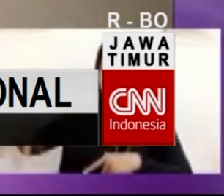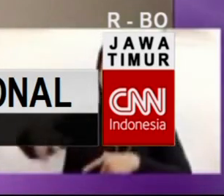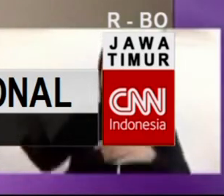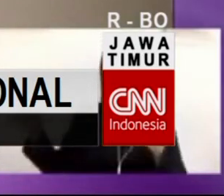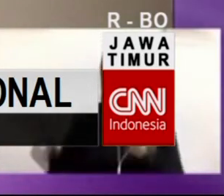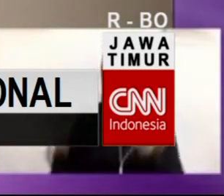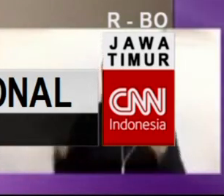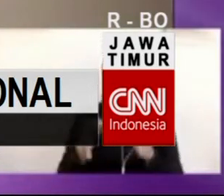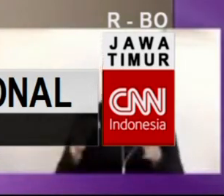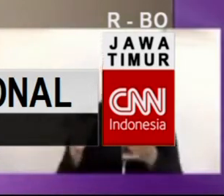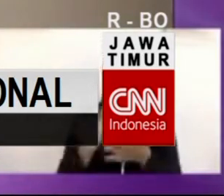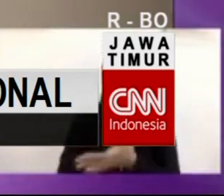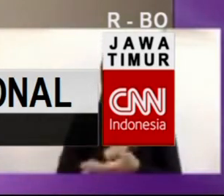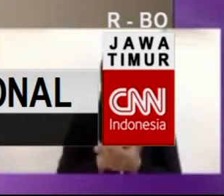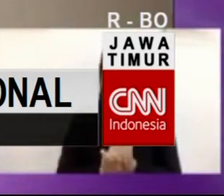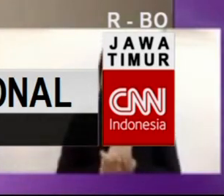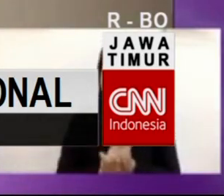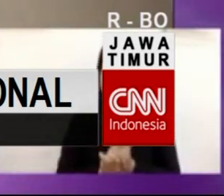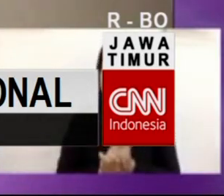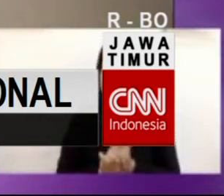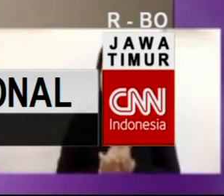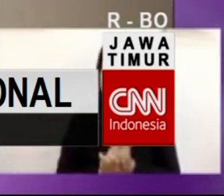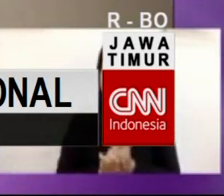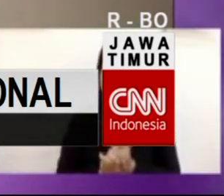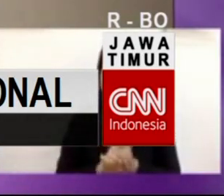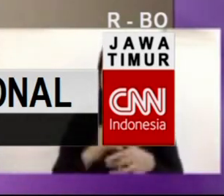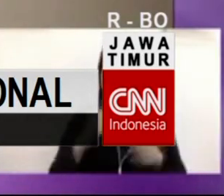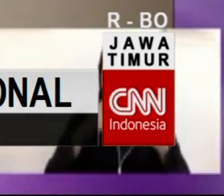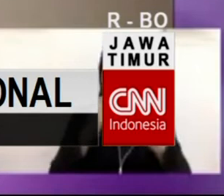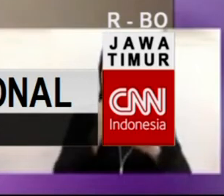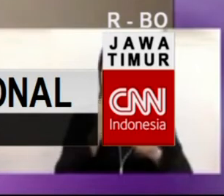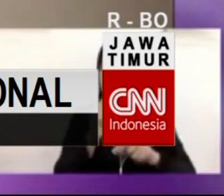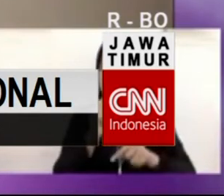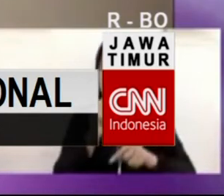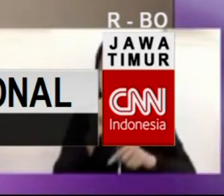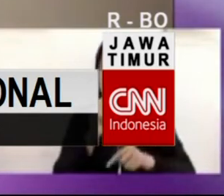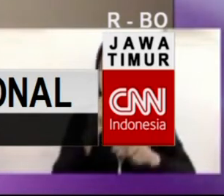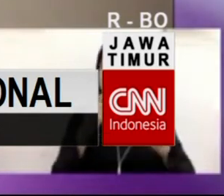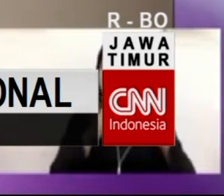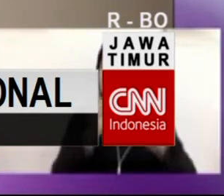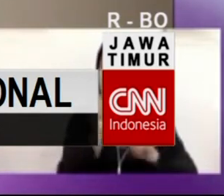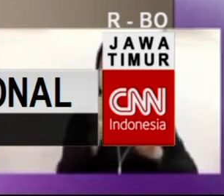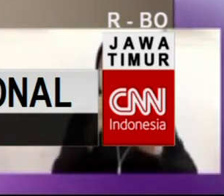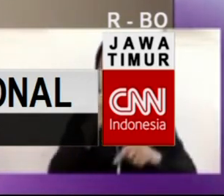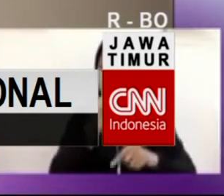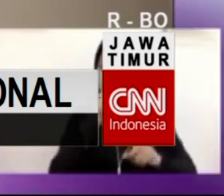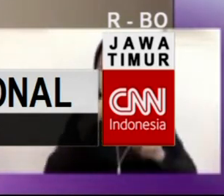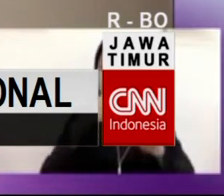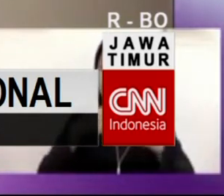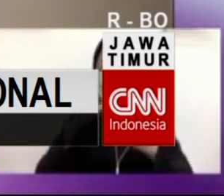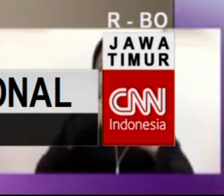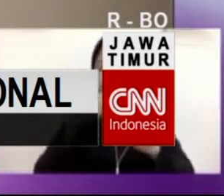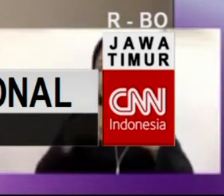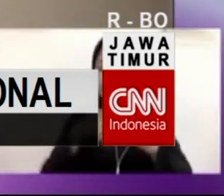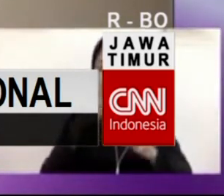Jadi peran atau support system untuk seorang disabilitas bisa berdaya, khususnya disabilitas